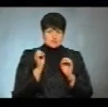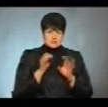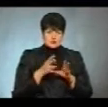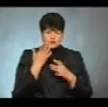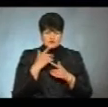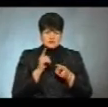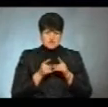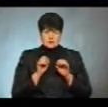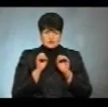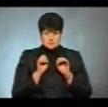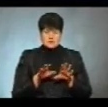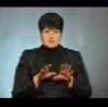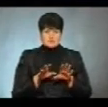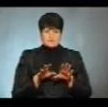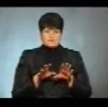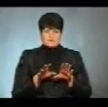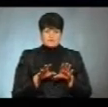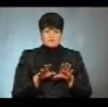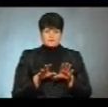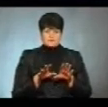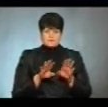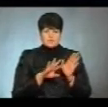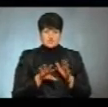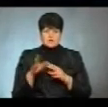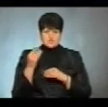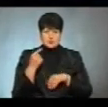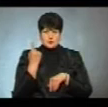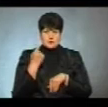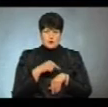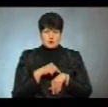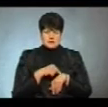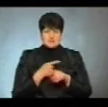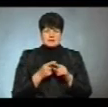вже дійсно здалися, коли ми всіх прийняли, пройшла ще година. Це